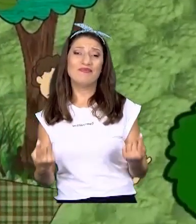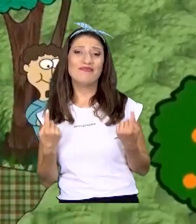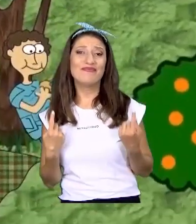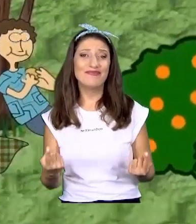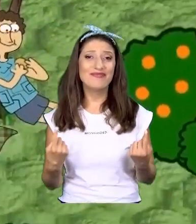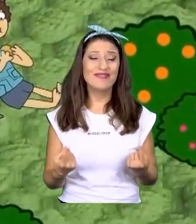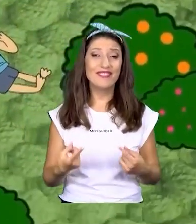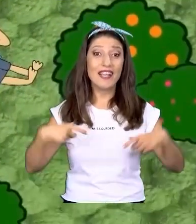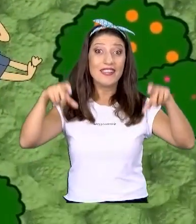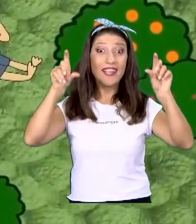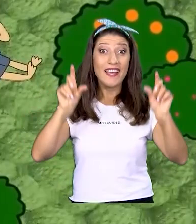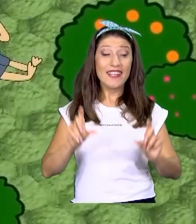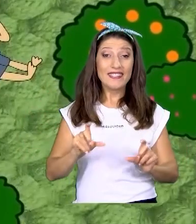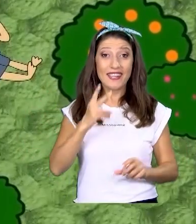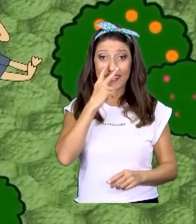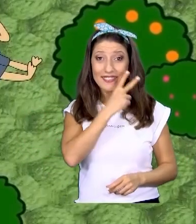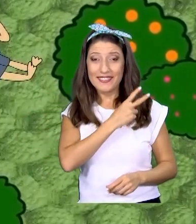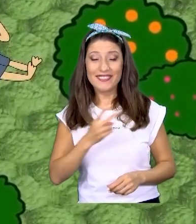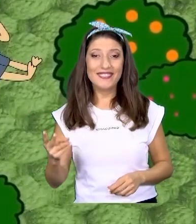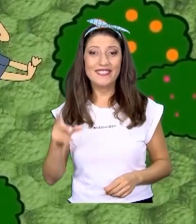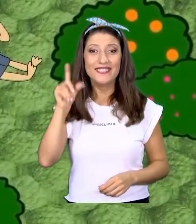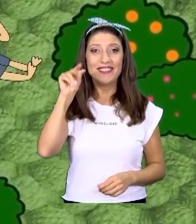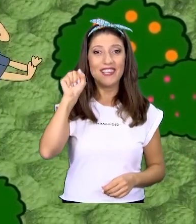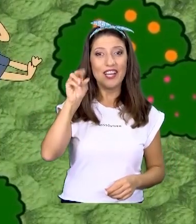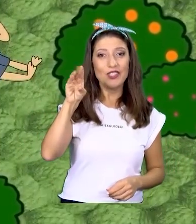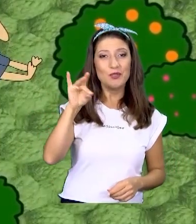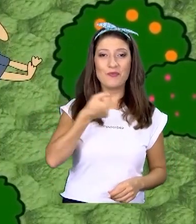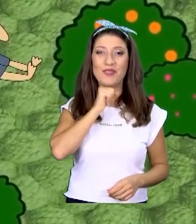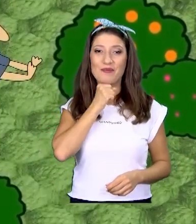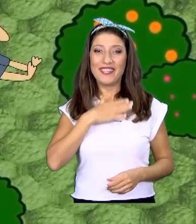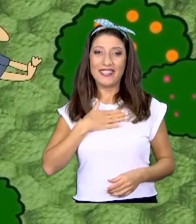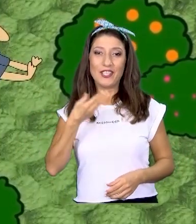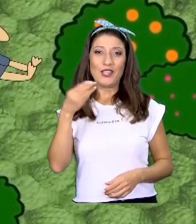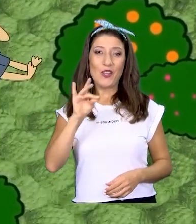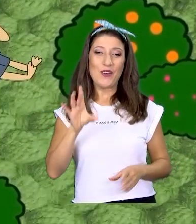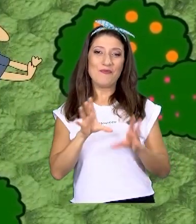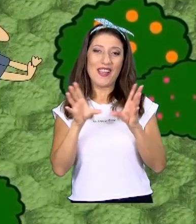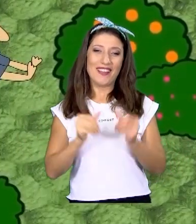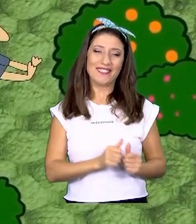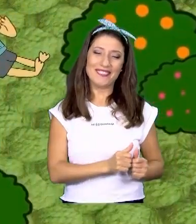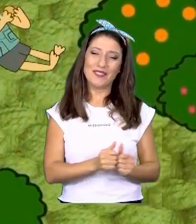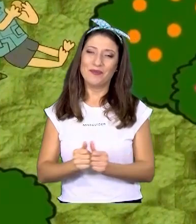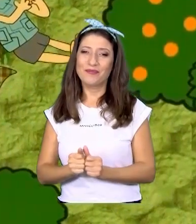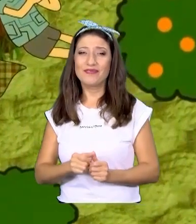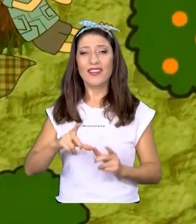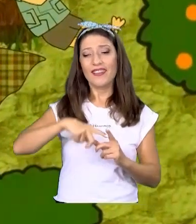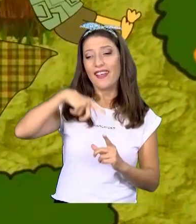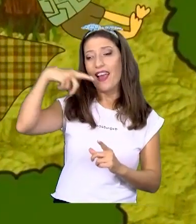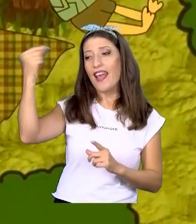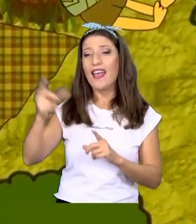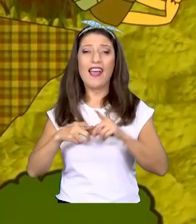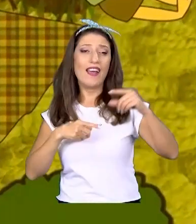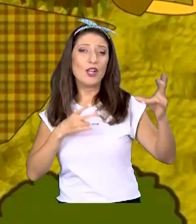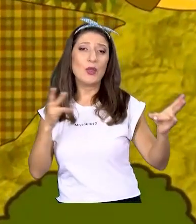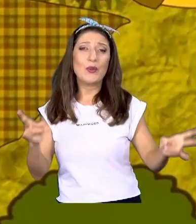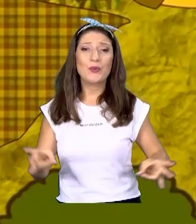ծով, ստվերիտ ներքո նստել է տես, ծատուր պապին իր թորներով, խիտ տերևներ